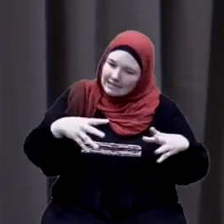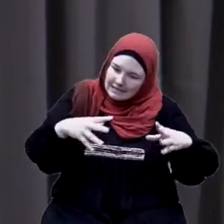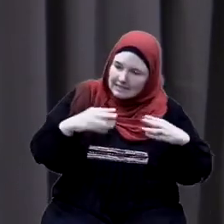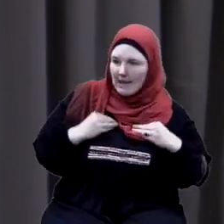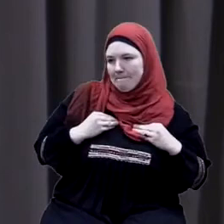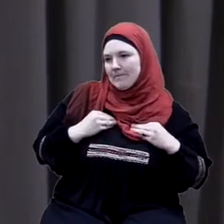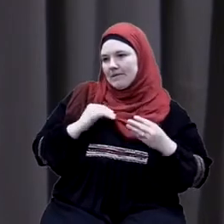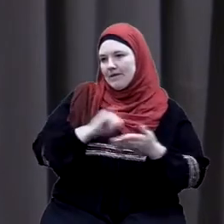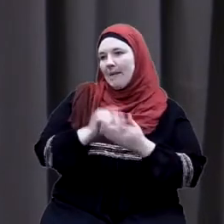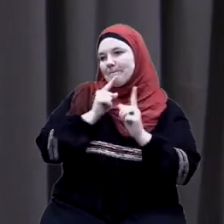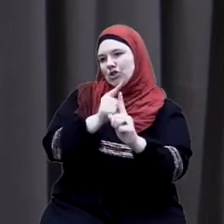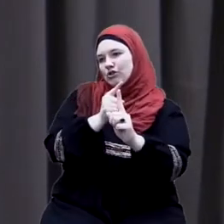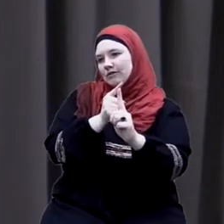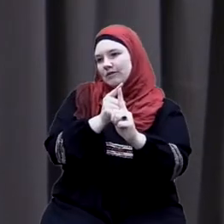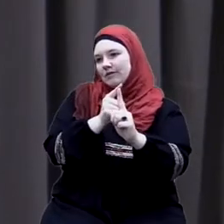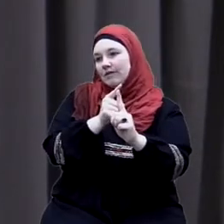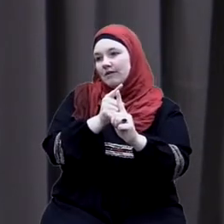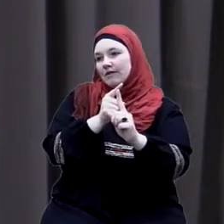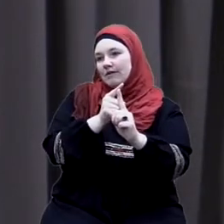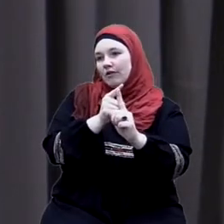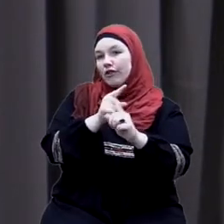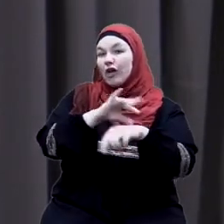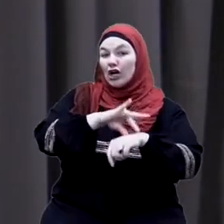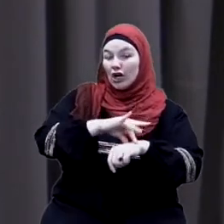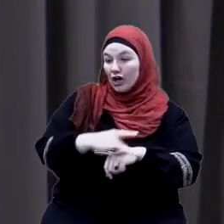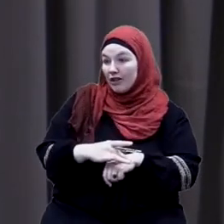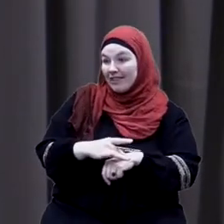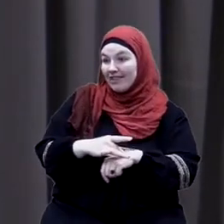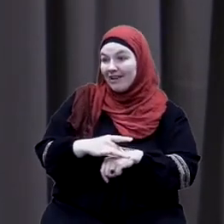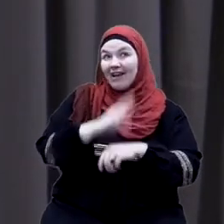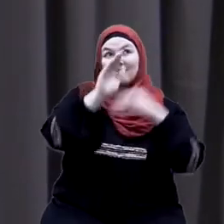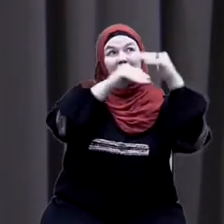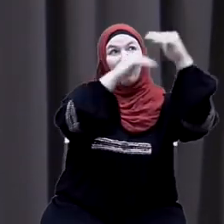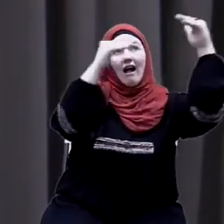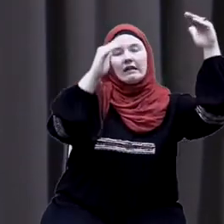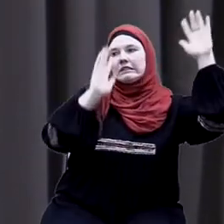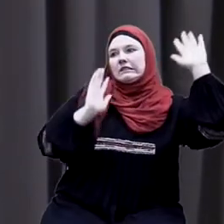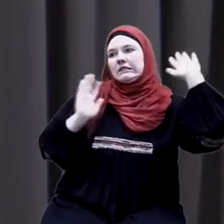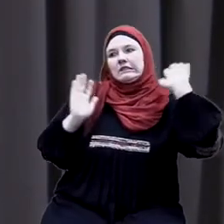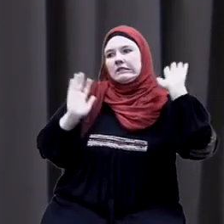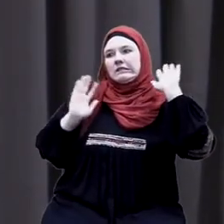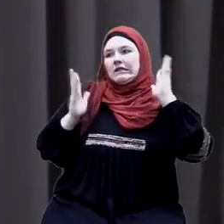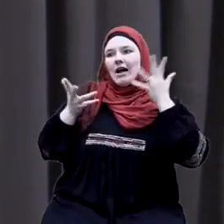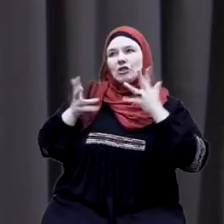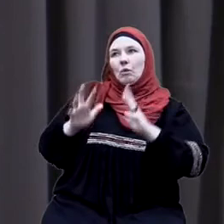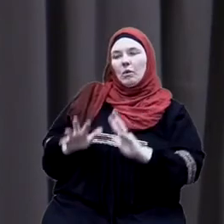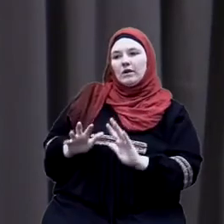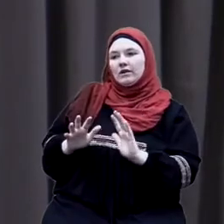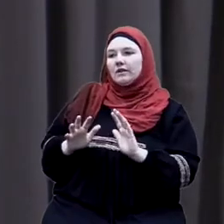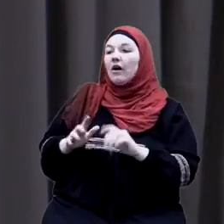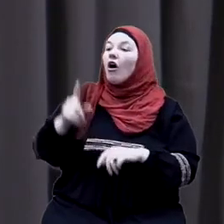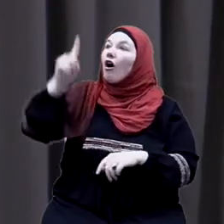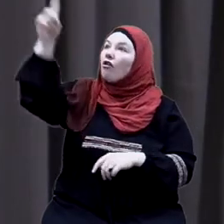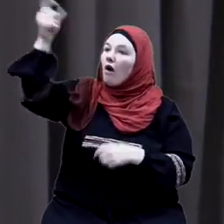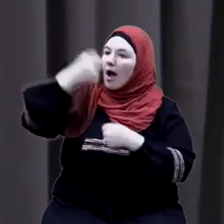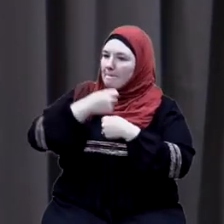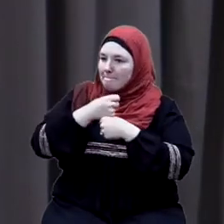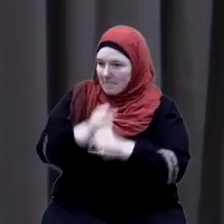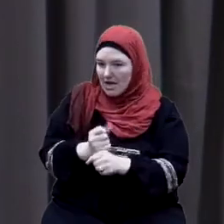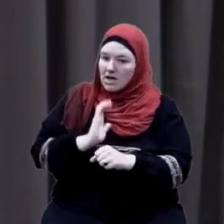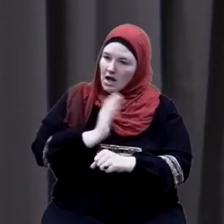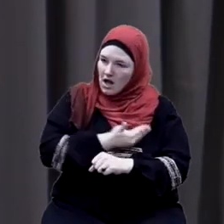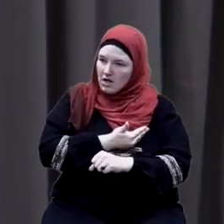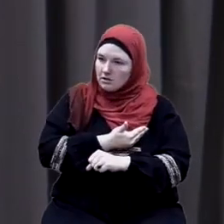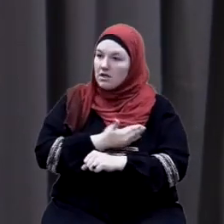من الأرض واستعمركم فيها فاستغفروه. Allah subhanahu wa ta'ala is the one who created us from the